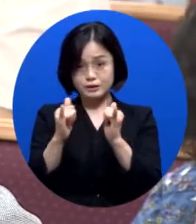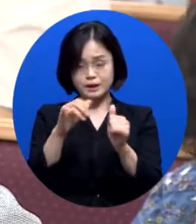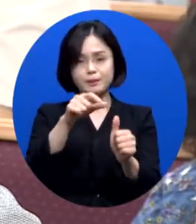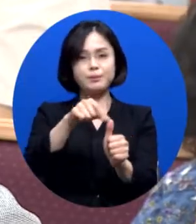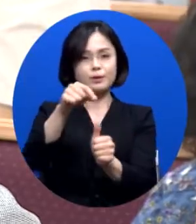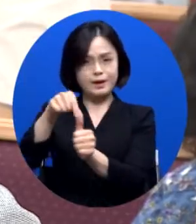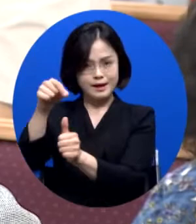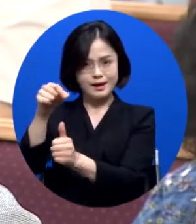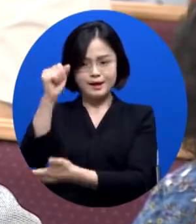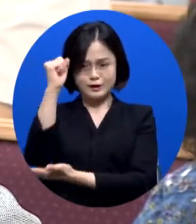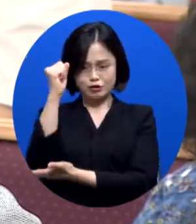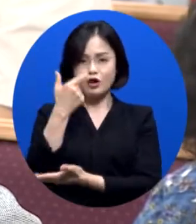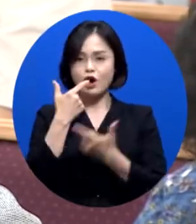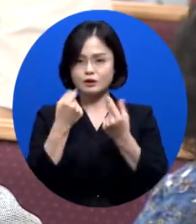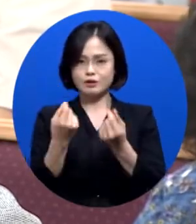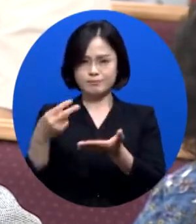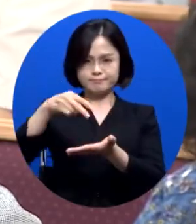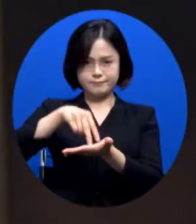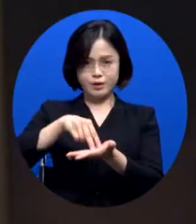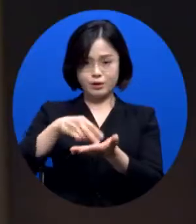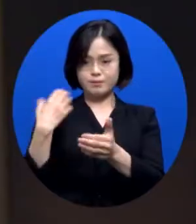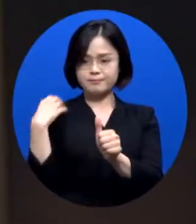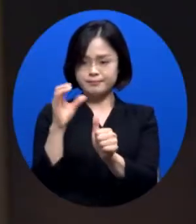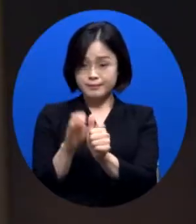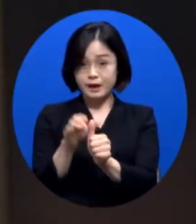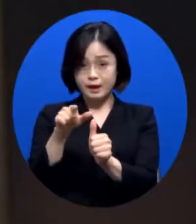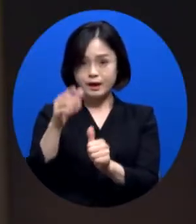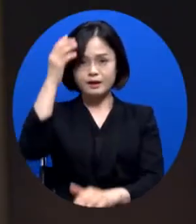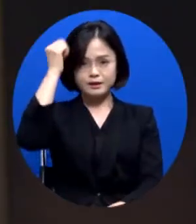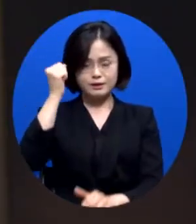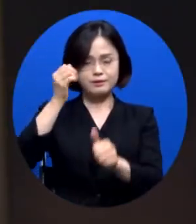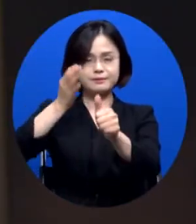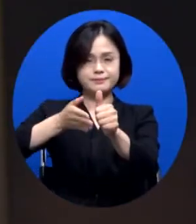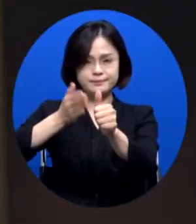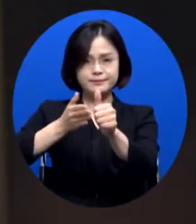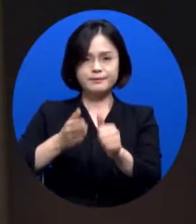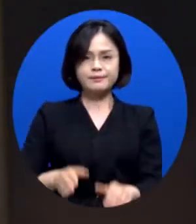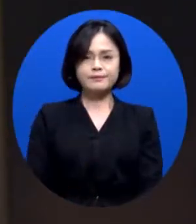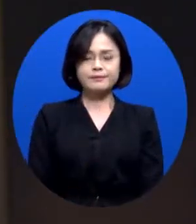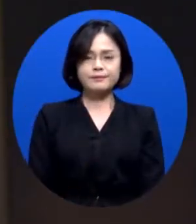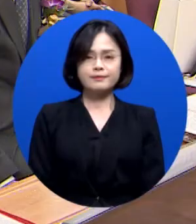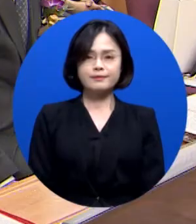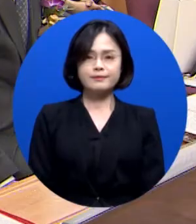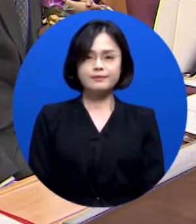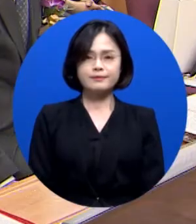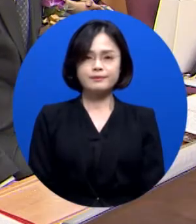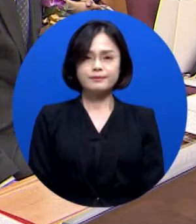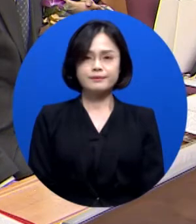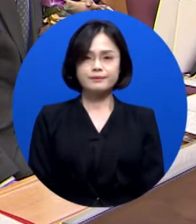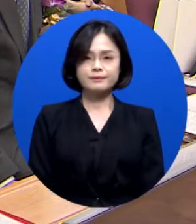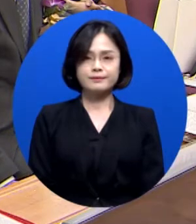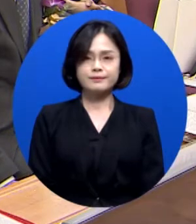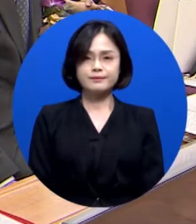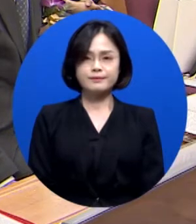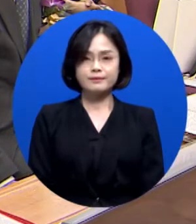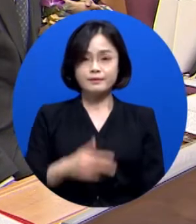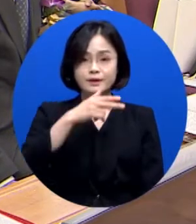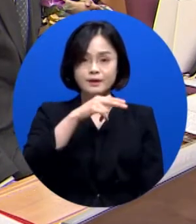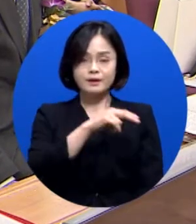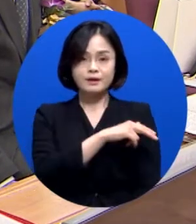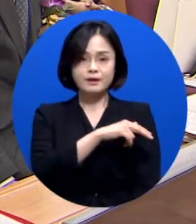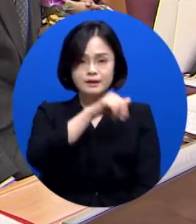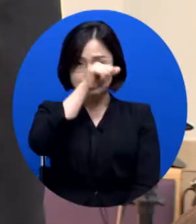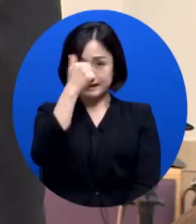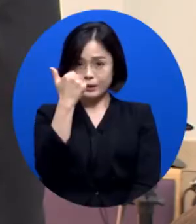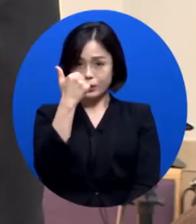기둥으로 세우고 직분을 주신다는 것을 기억하는 임직자들이 되길 바란다고 말했습니다. 이어 장로 안수집사